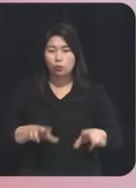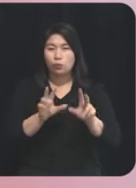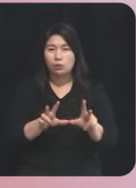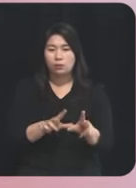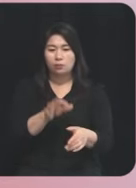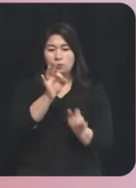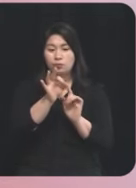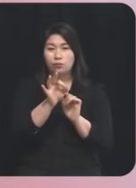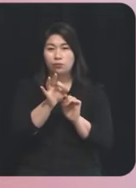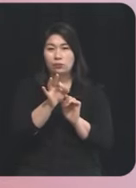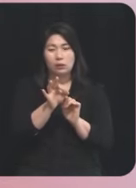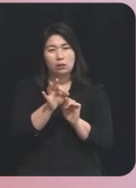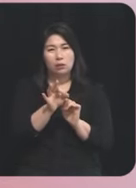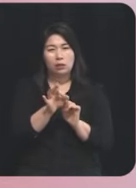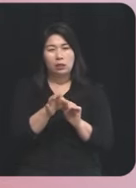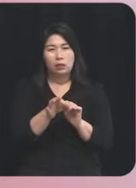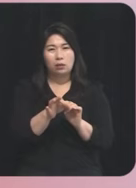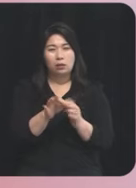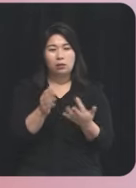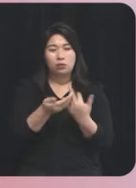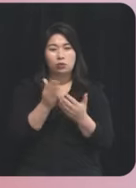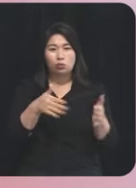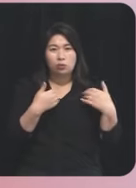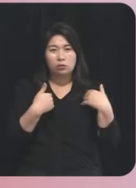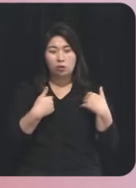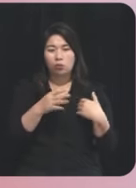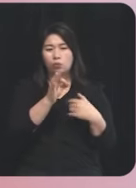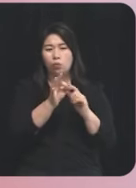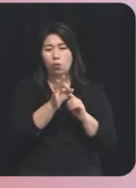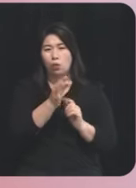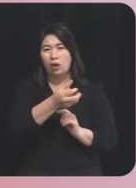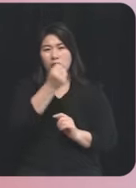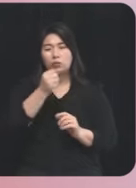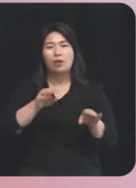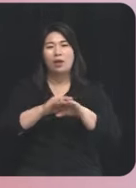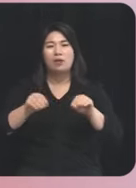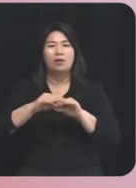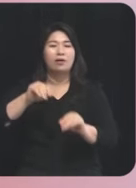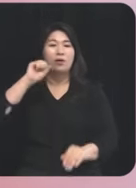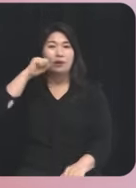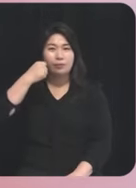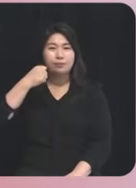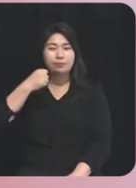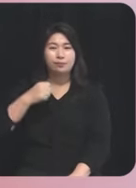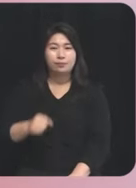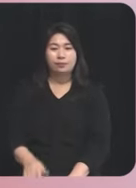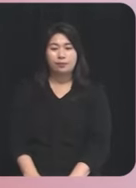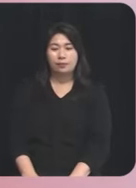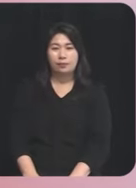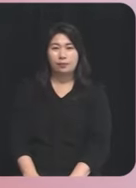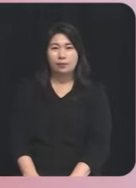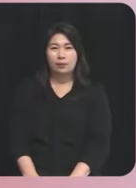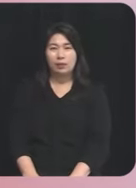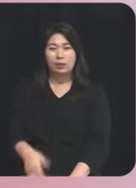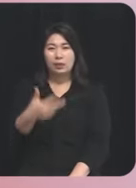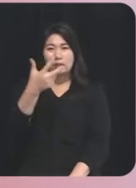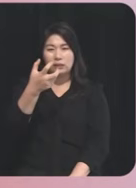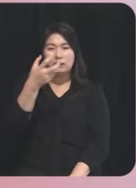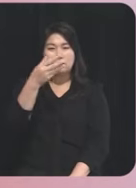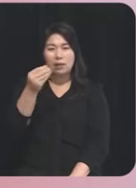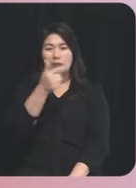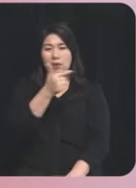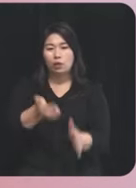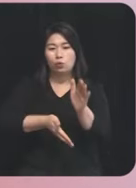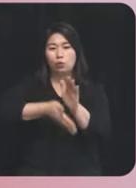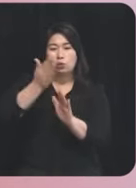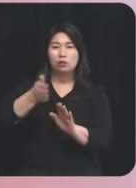재정 자립도가 취약한 제주 도정의 도비만으로는 해결할 수가 없습니다. 제주도와 같은 70만